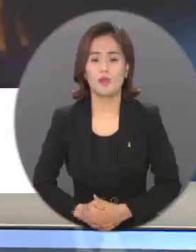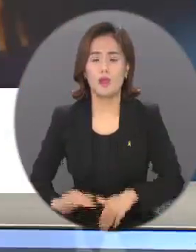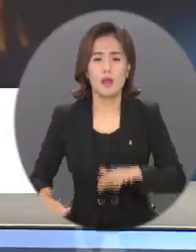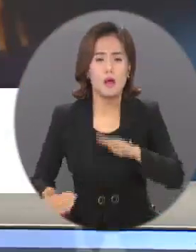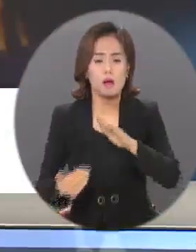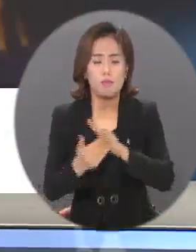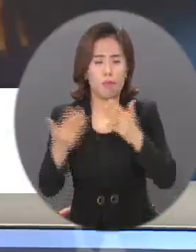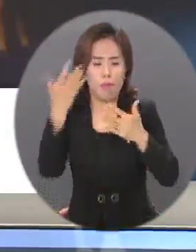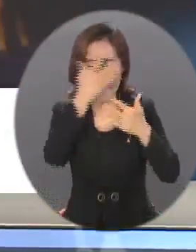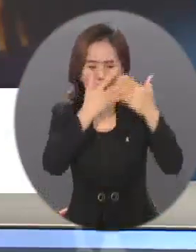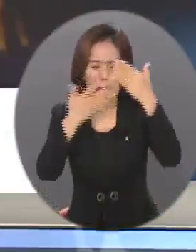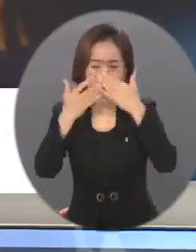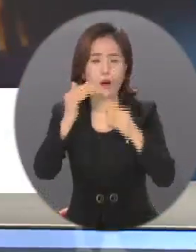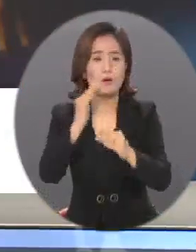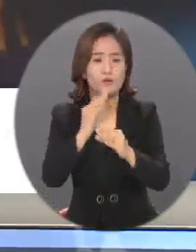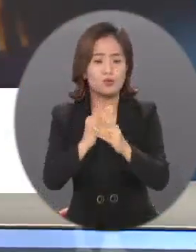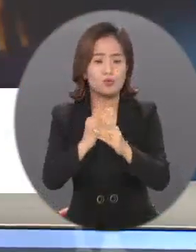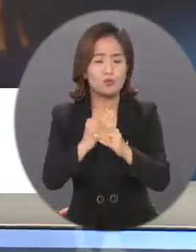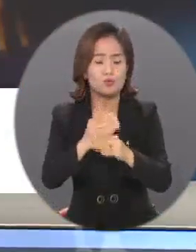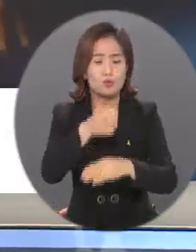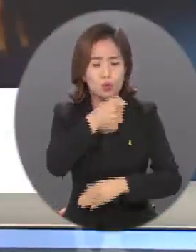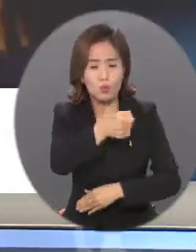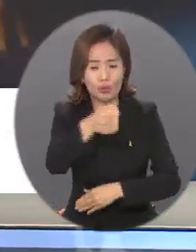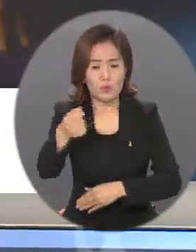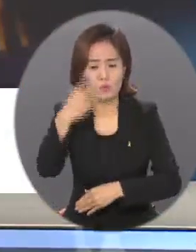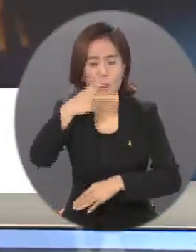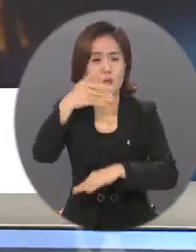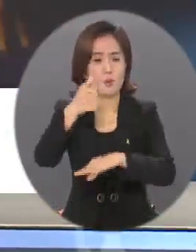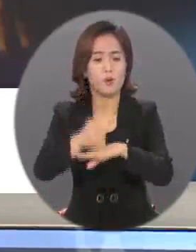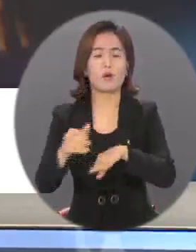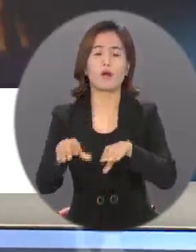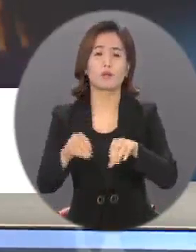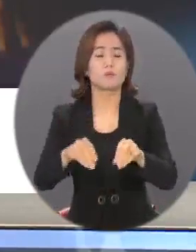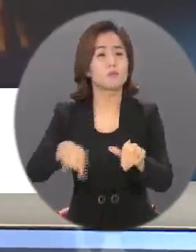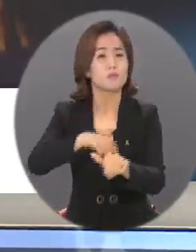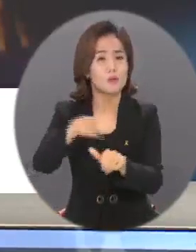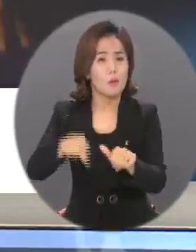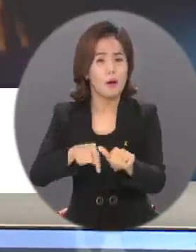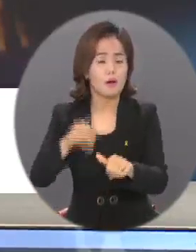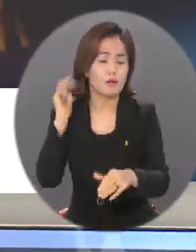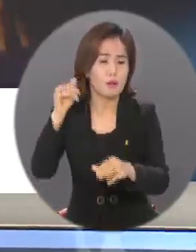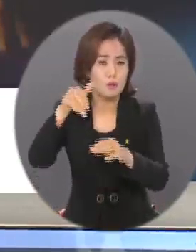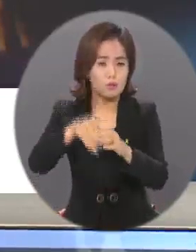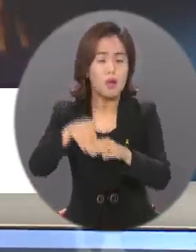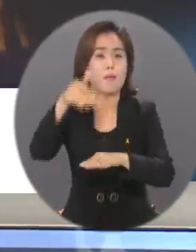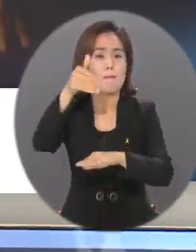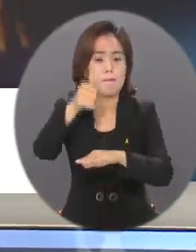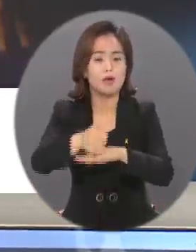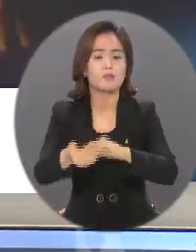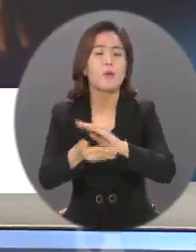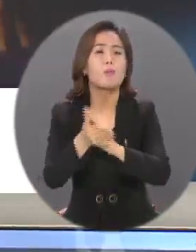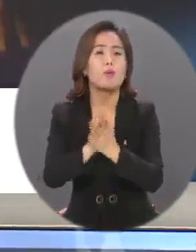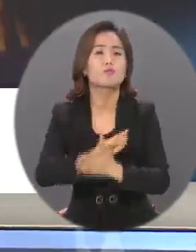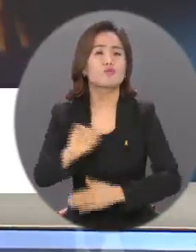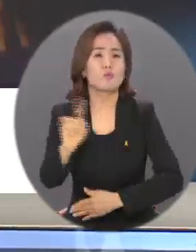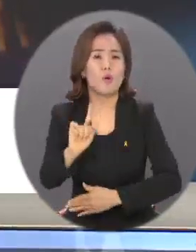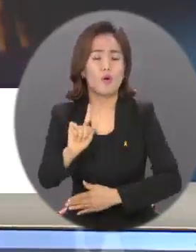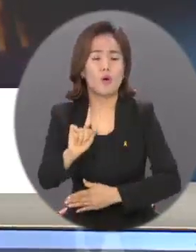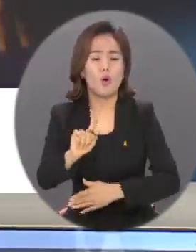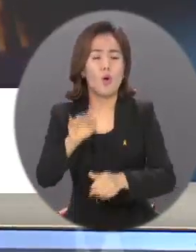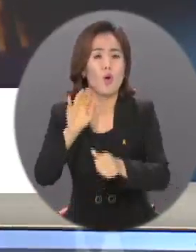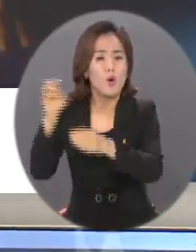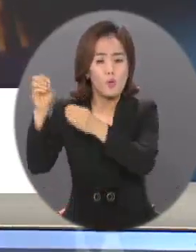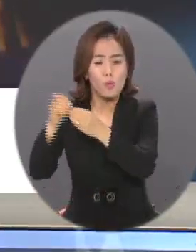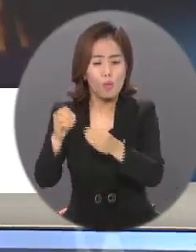역대급 안개 속 판세에다 여론조사 결과 발표도 금지된 상황에서 대선 막판 최대 변수로 꼽혔던 보수